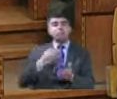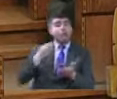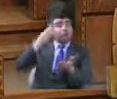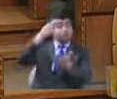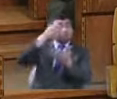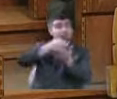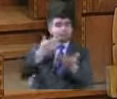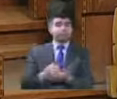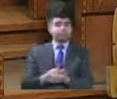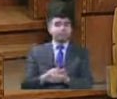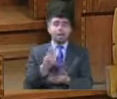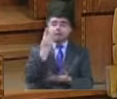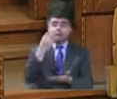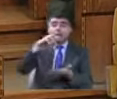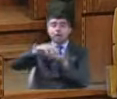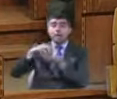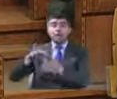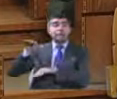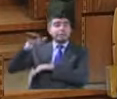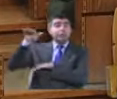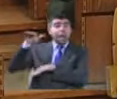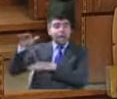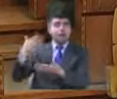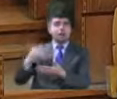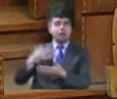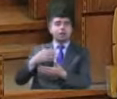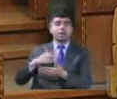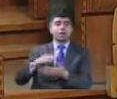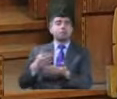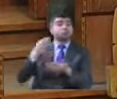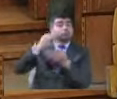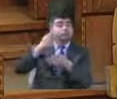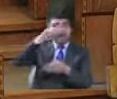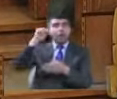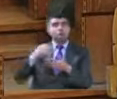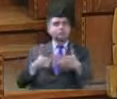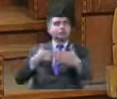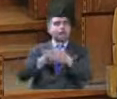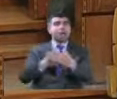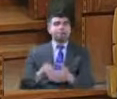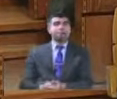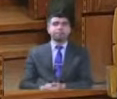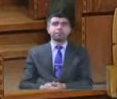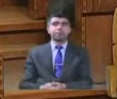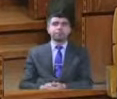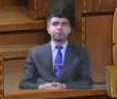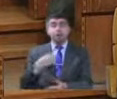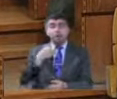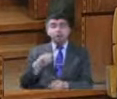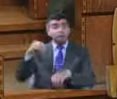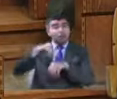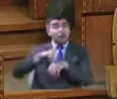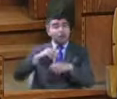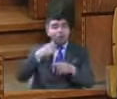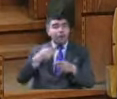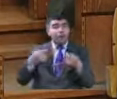وكذلك الجهات الثلاثة ديال الصحراء من قليمين إلى واد الدهب. الشق الثاني من السؤال ديالنا وهو